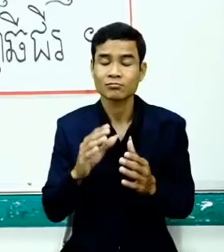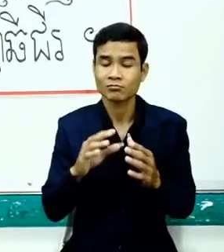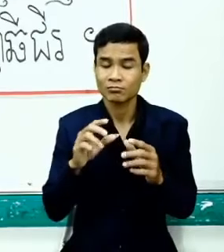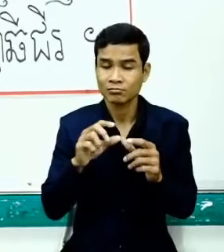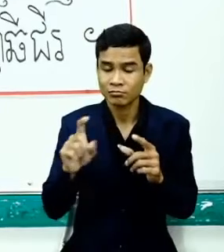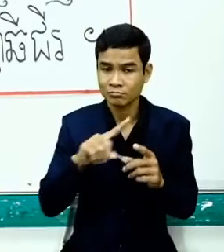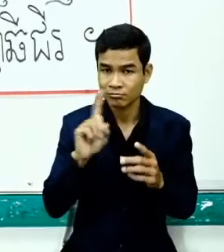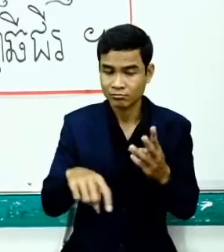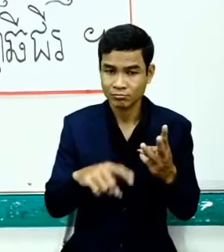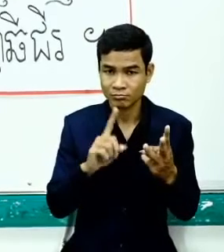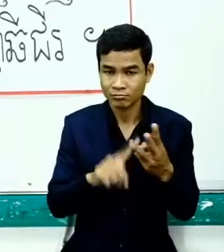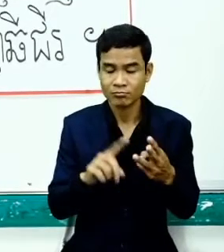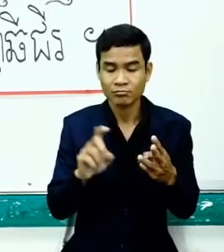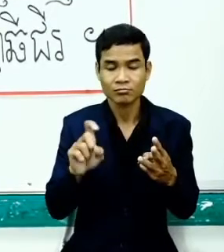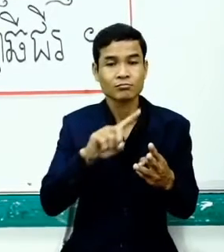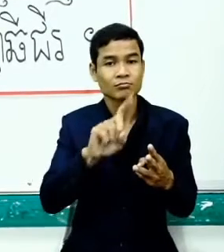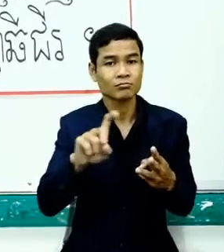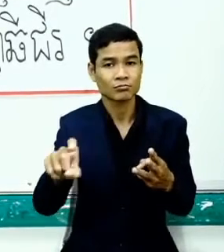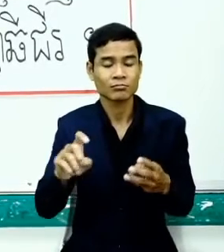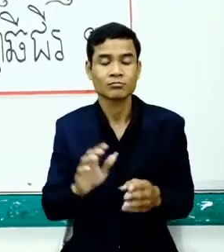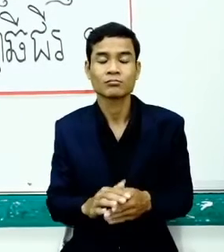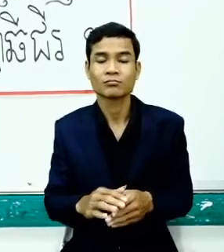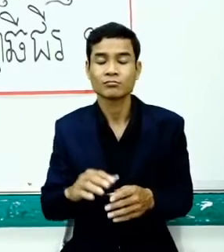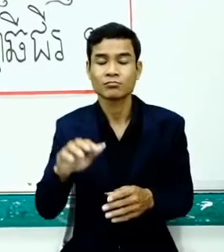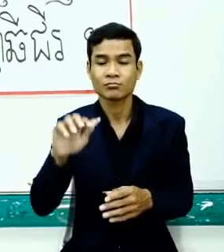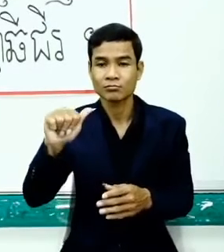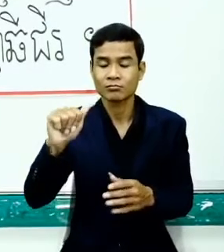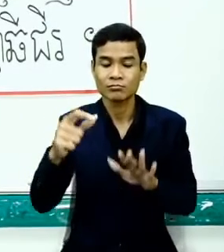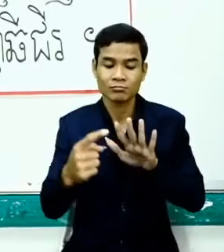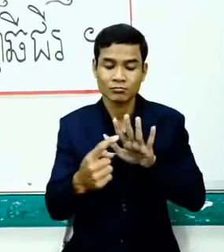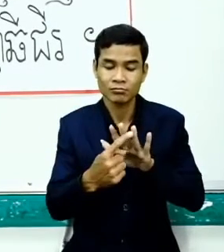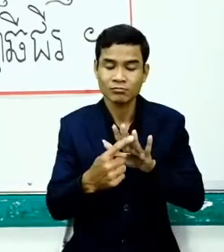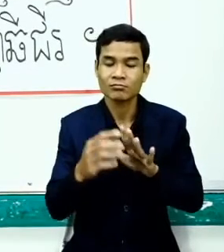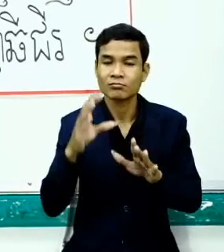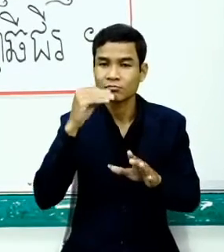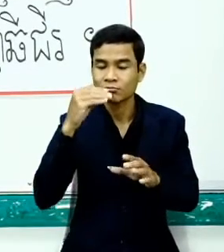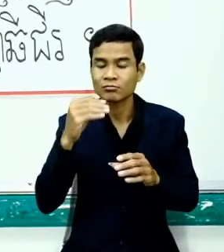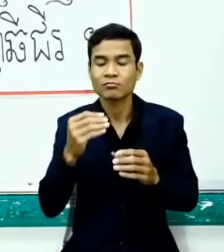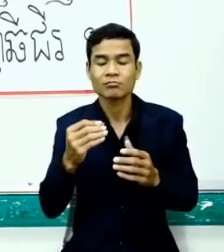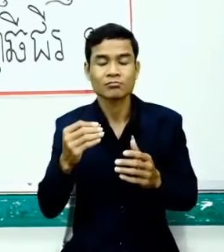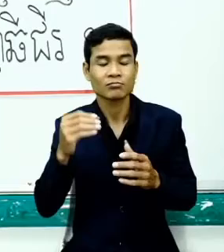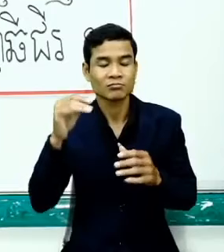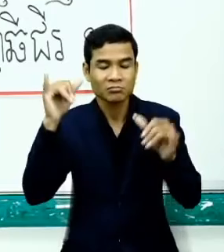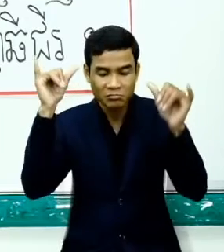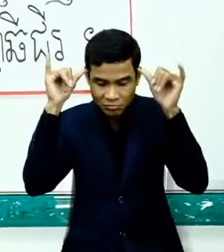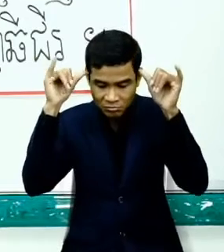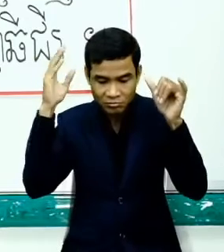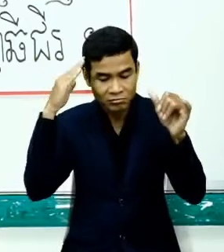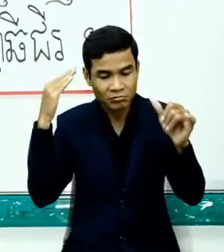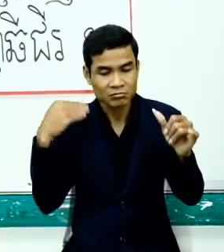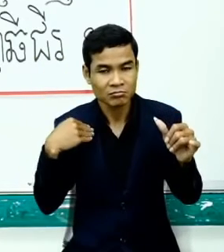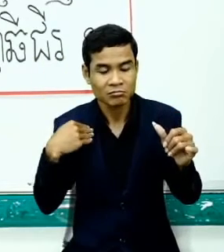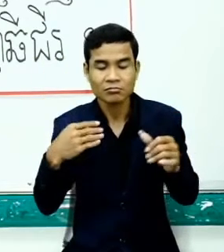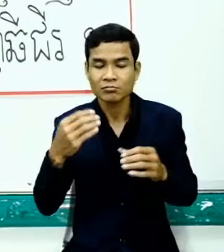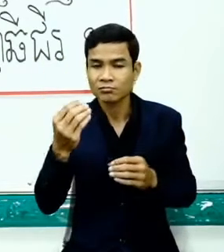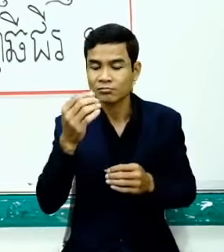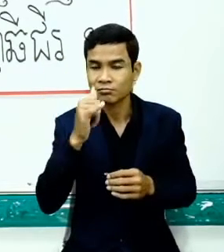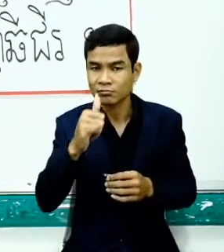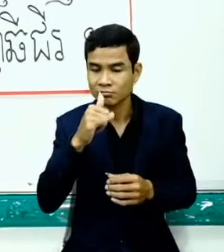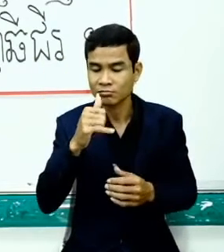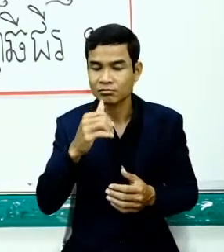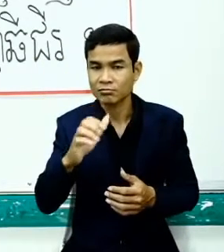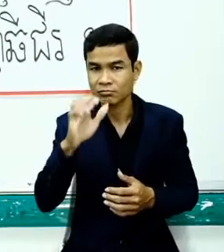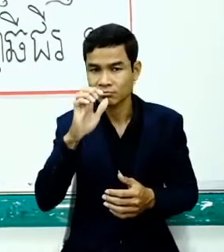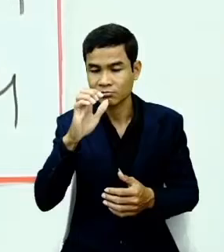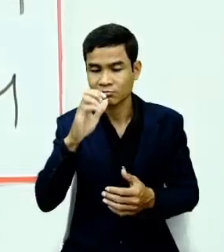ប់សំណួរទី3សួរថាតាញូនិយាយថាកូនញីនឹងចាឆីអ្វីដែរចានិញូនឹងក្មេ